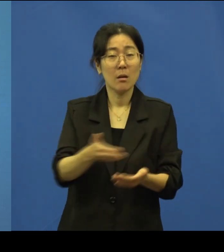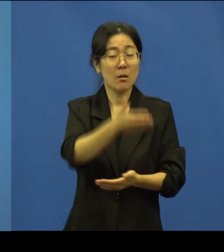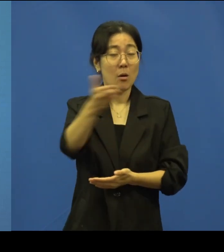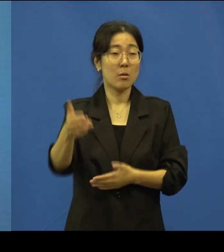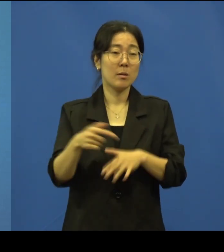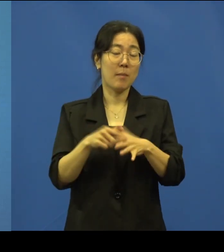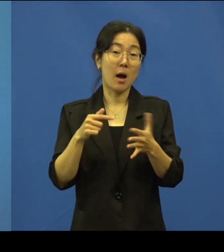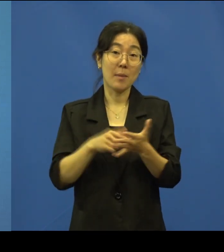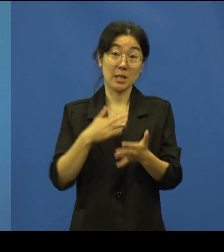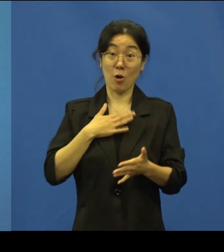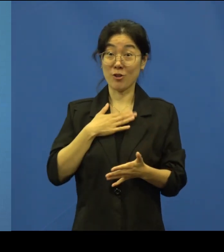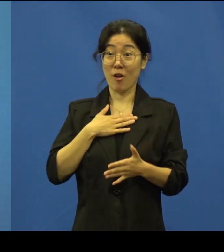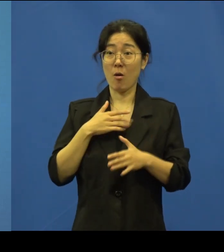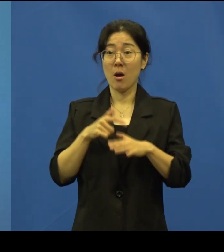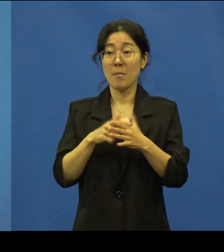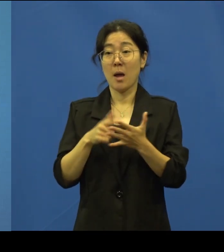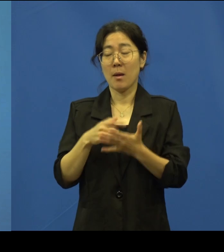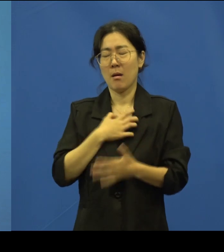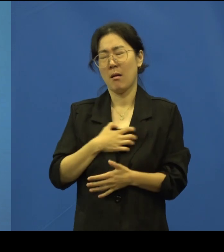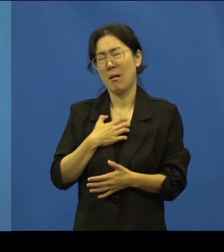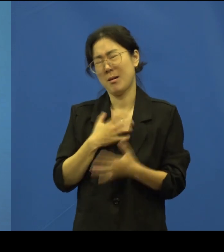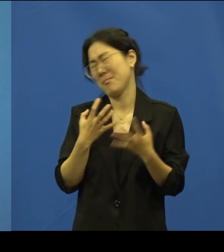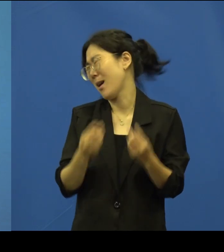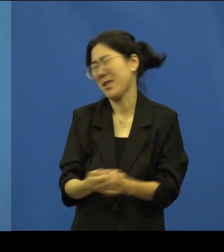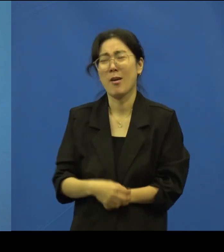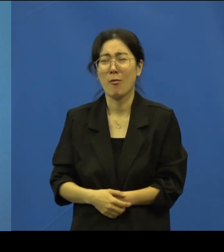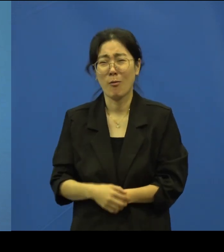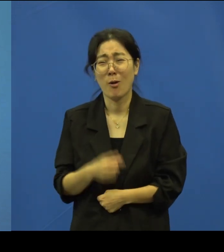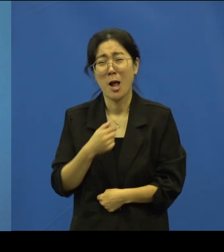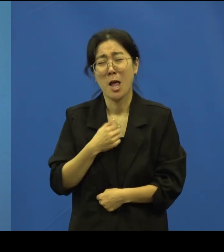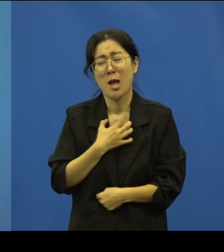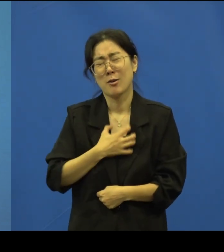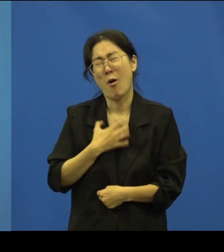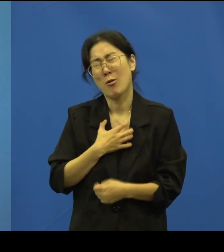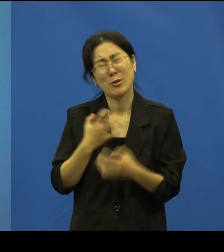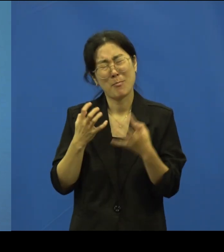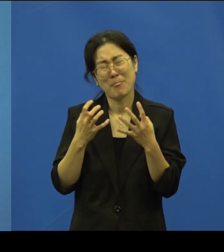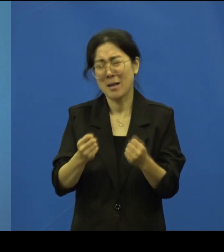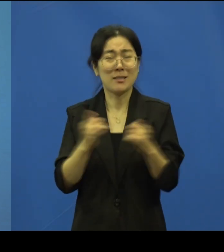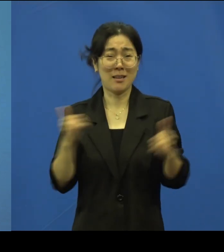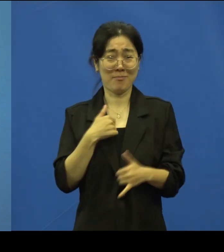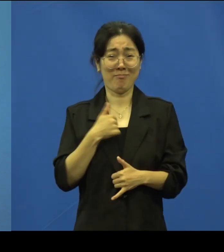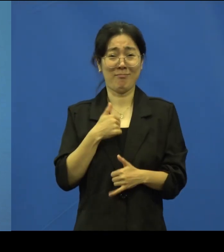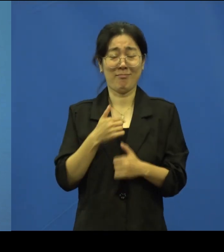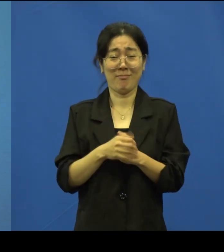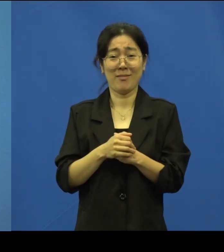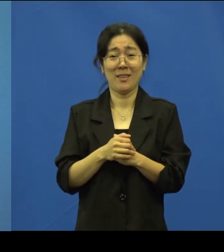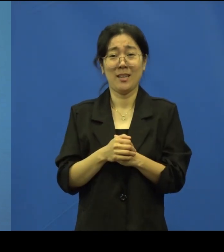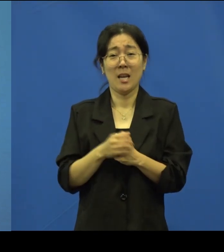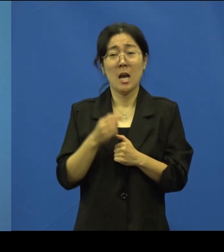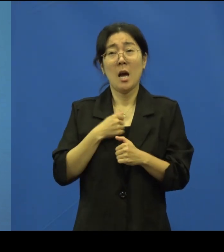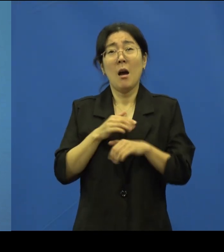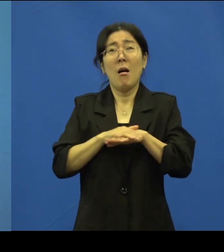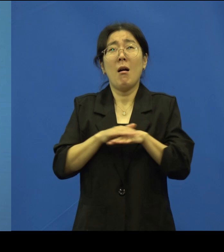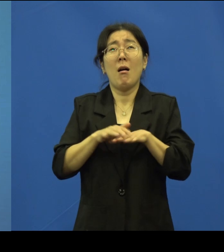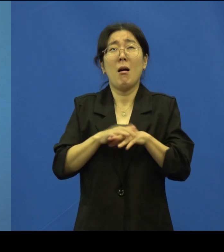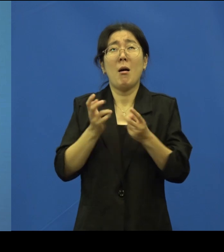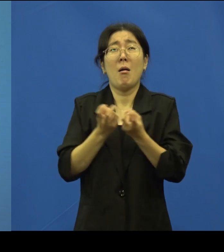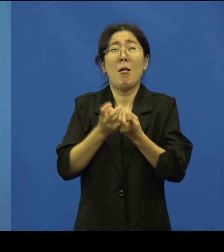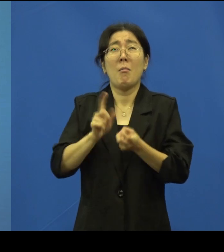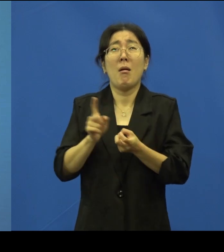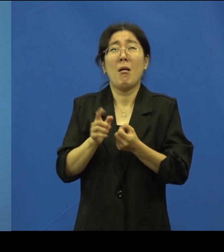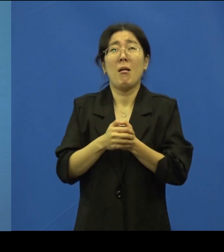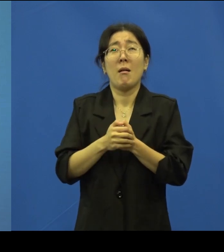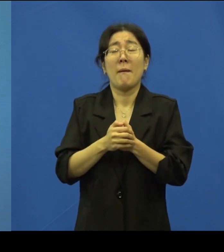제가 이런저런 염려, 불안이 많은 사람이기 때문에 그걸 어떻게 제가 해결하는 방법 중에